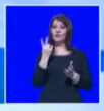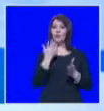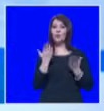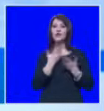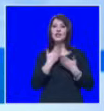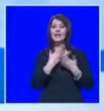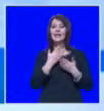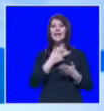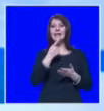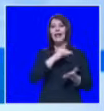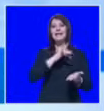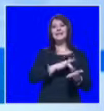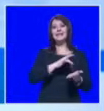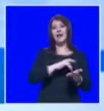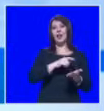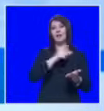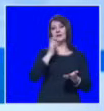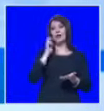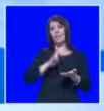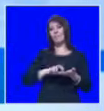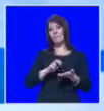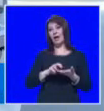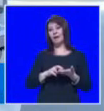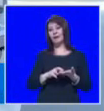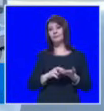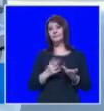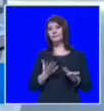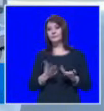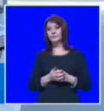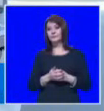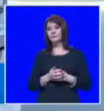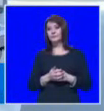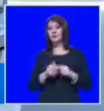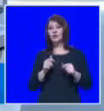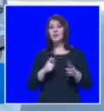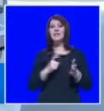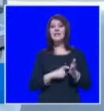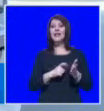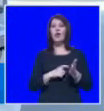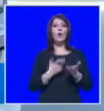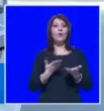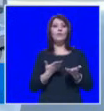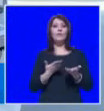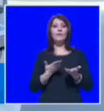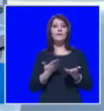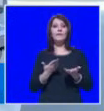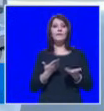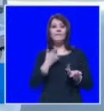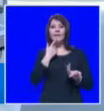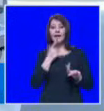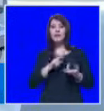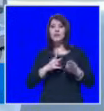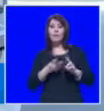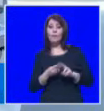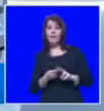промени Централната банка след окончателното приемане на този закон? Този закон е ориентиран към еврото и приемането. Точно